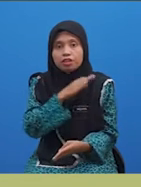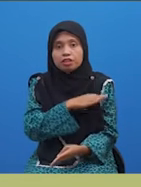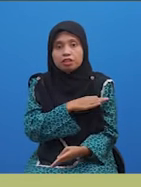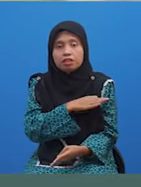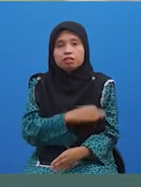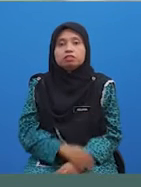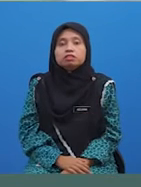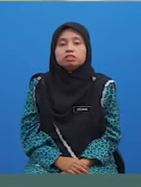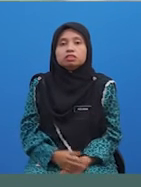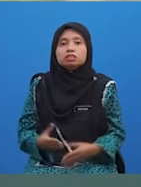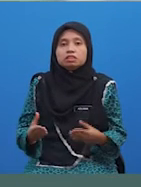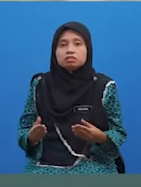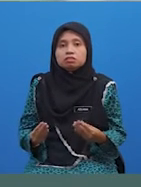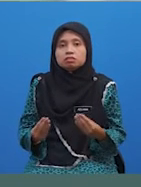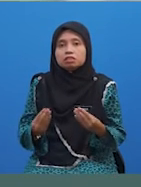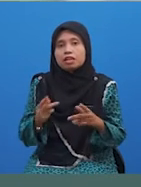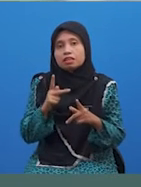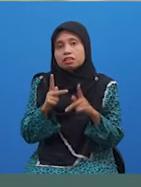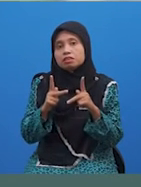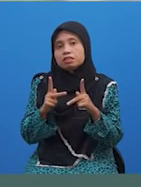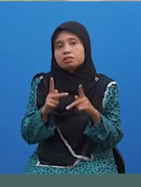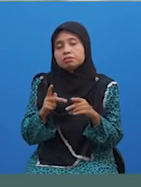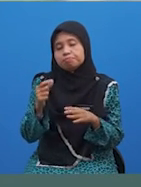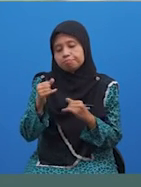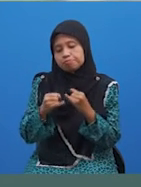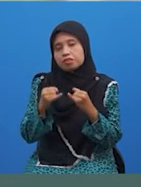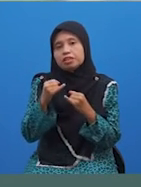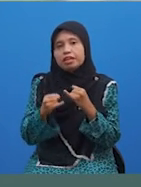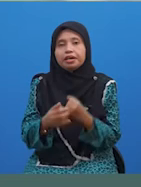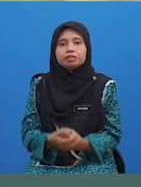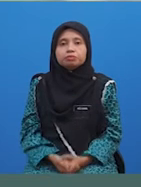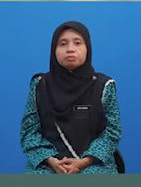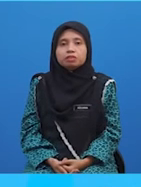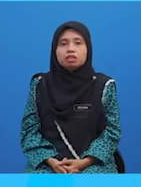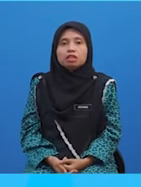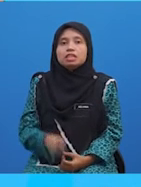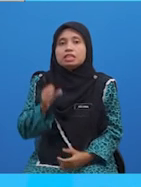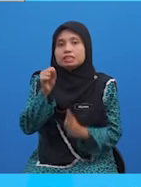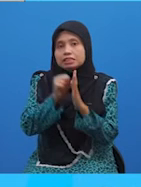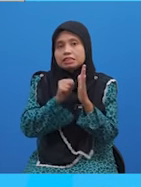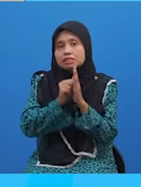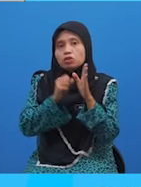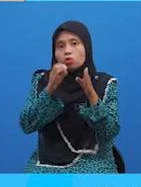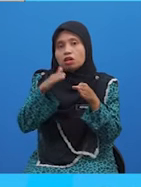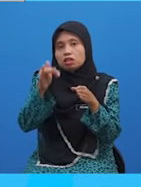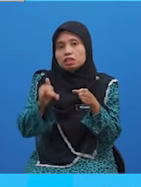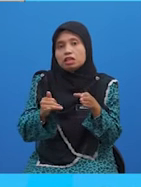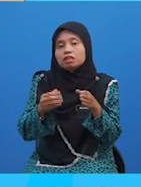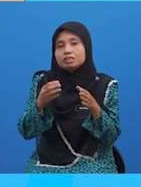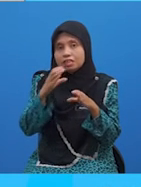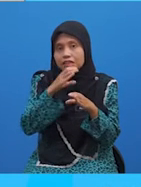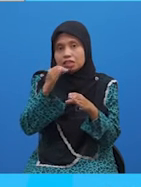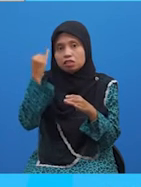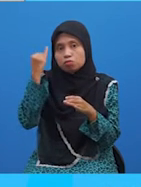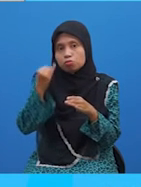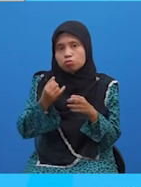manfaat. Terimalah kata-kata mutiara daripada saya. Seseorang yang menuntut ilmu,